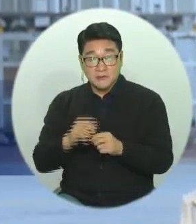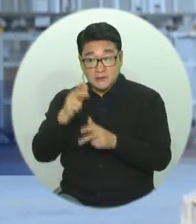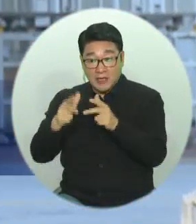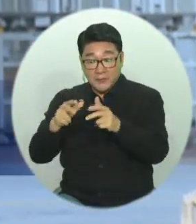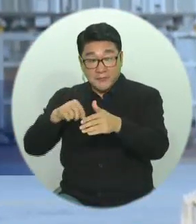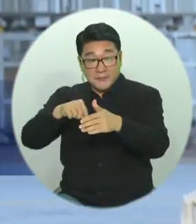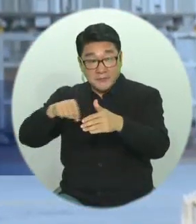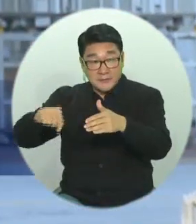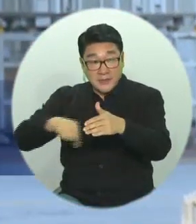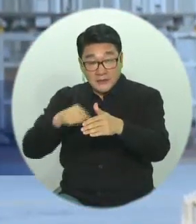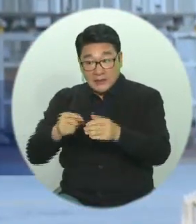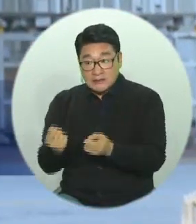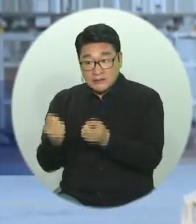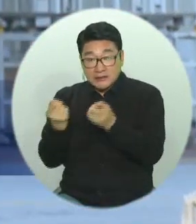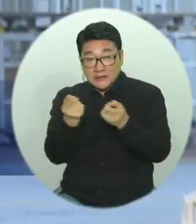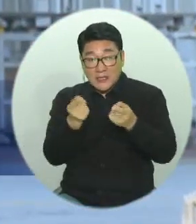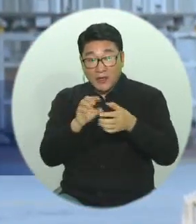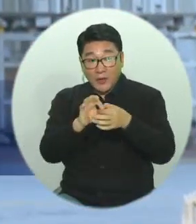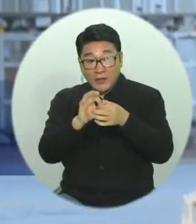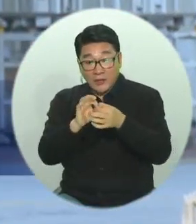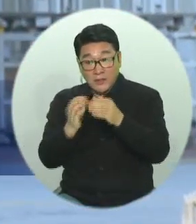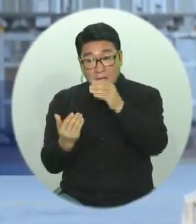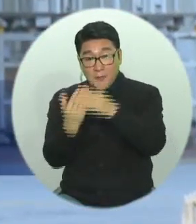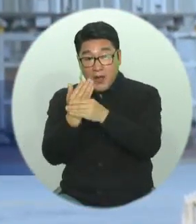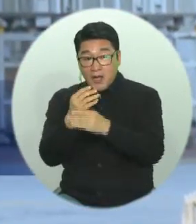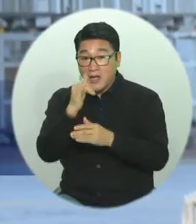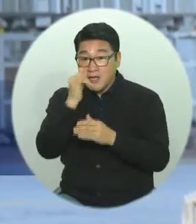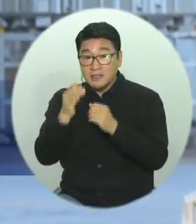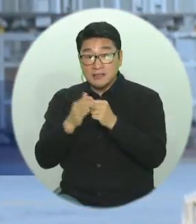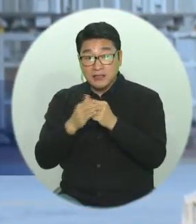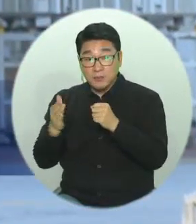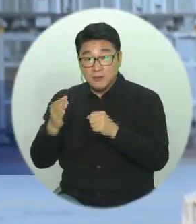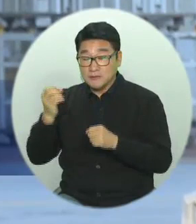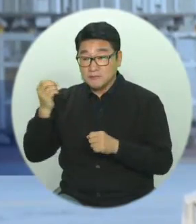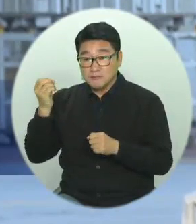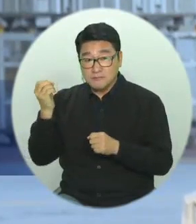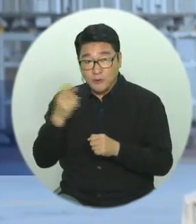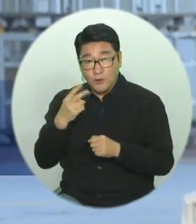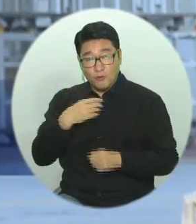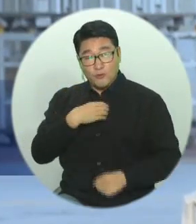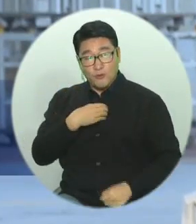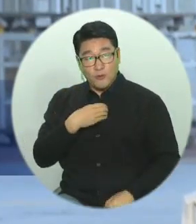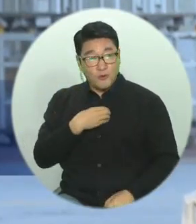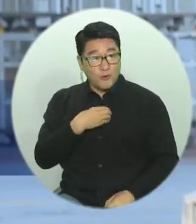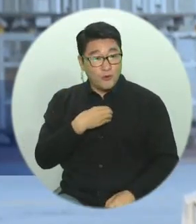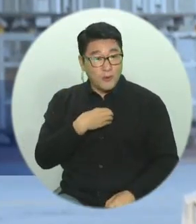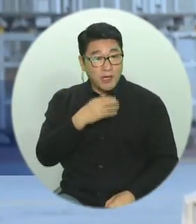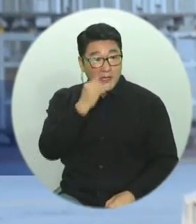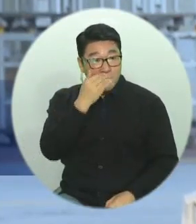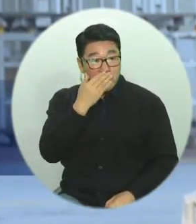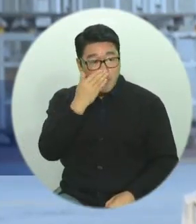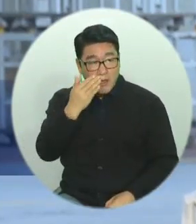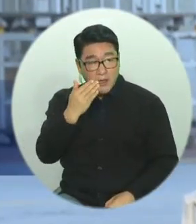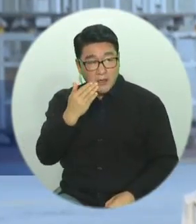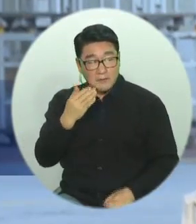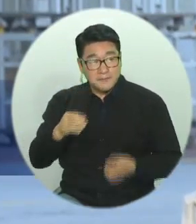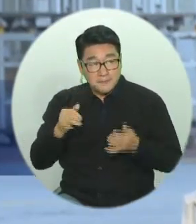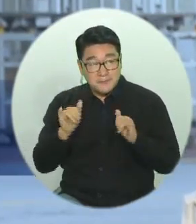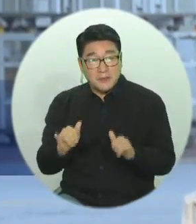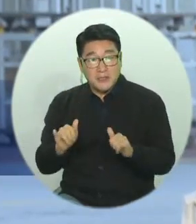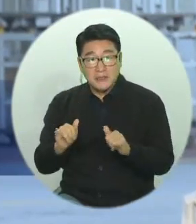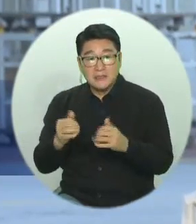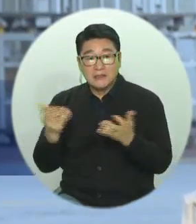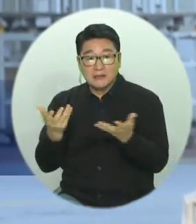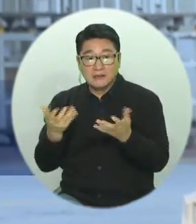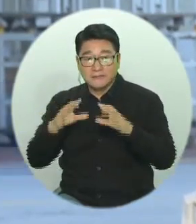내에서 지게차와 관련해서 사고가 났기 때문에 혹시 이제 더 위험한 사항이 발생될 우리가 있기 때문에